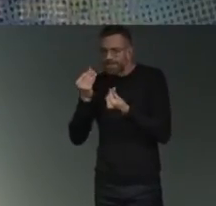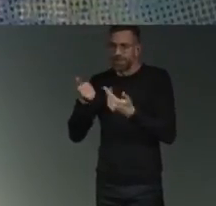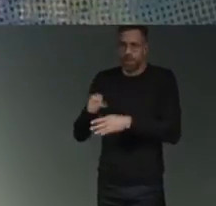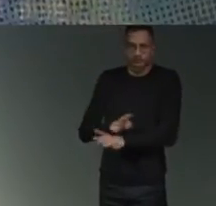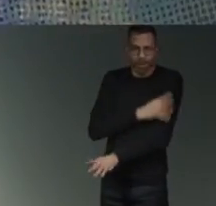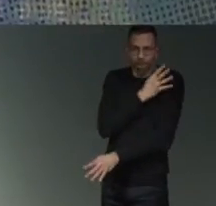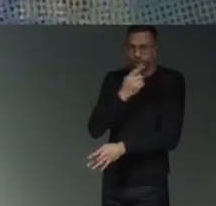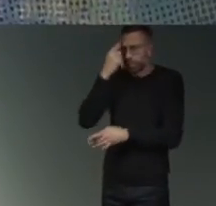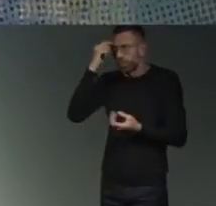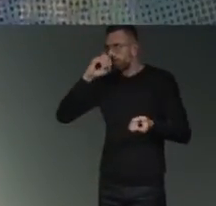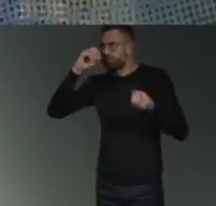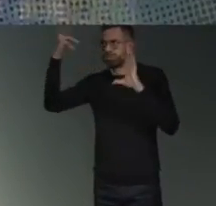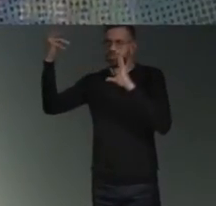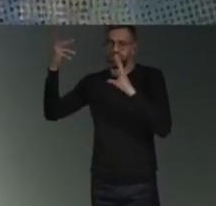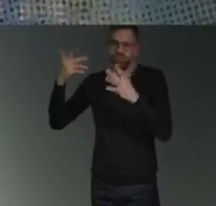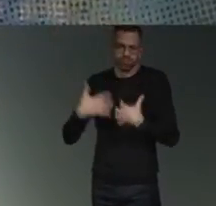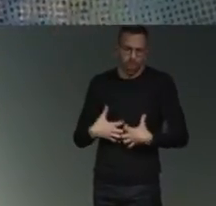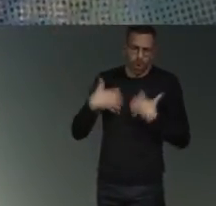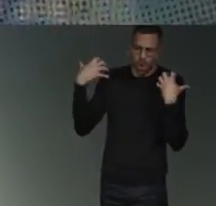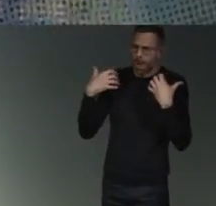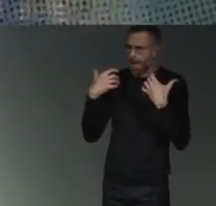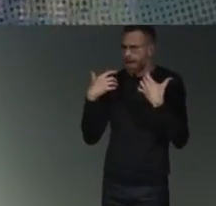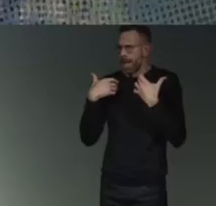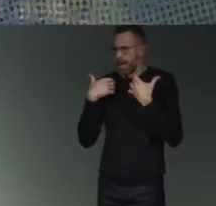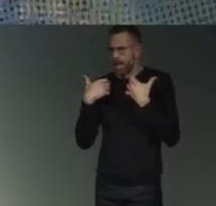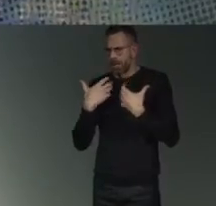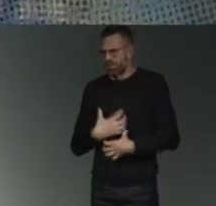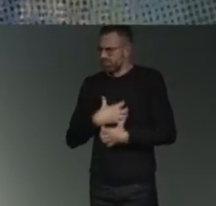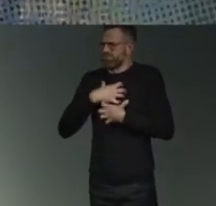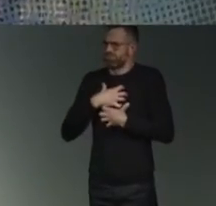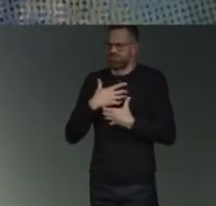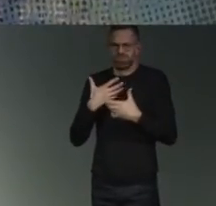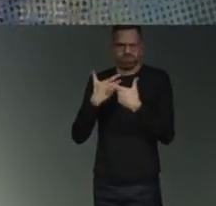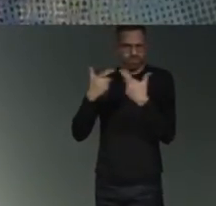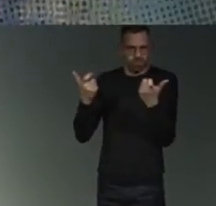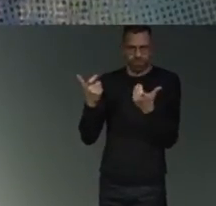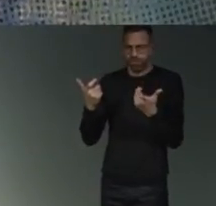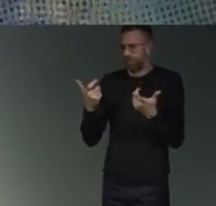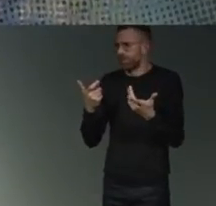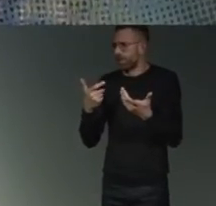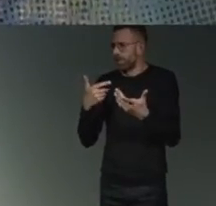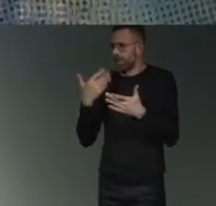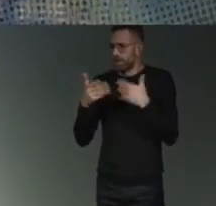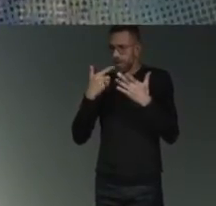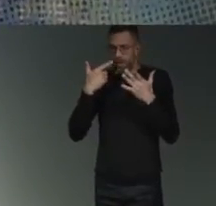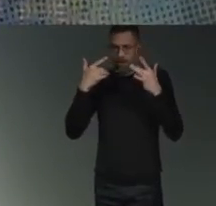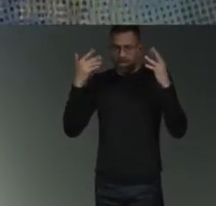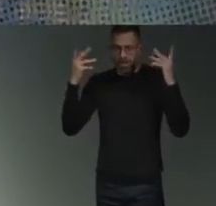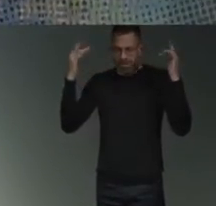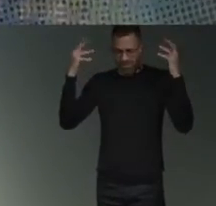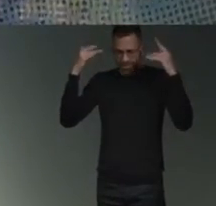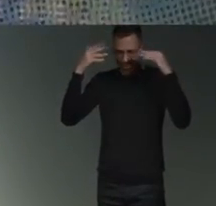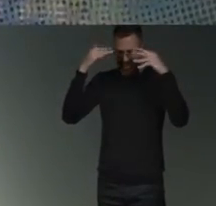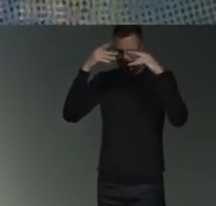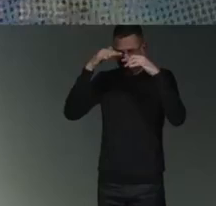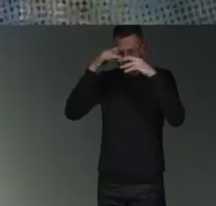pensées, colère, indignation, etc., qui à un moment font comme une sorte de précipité chimique